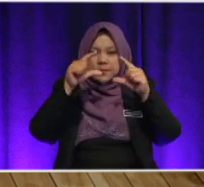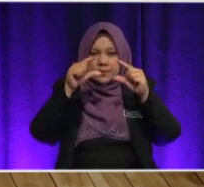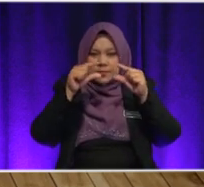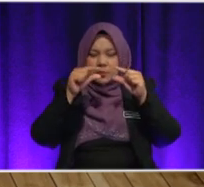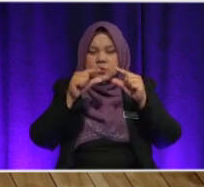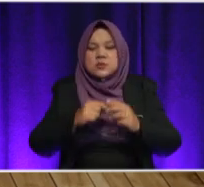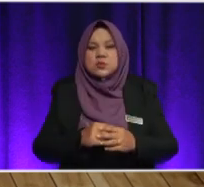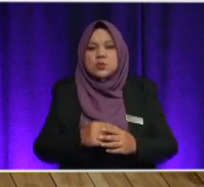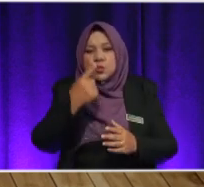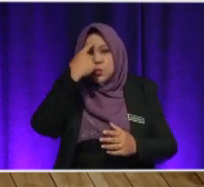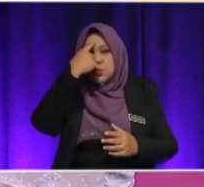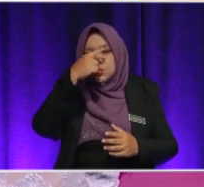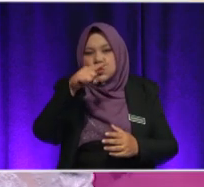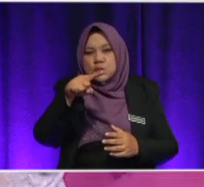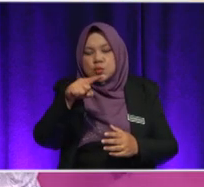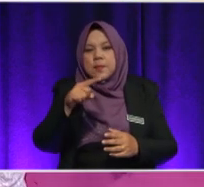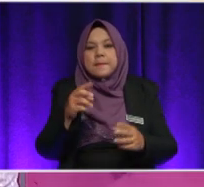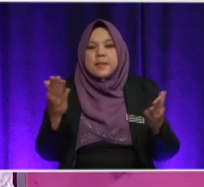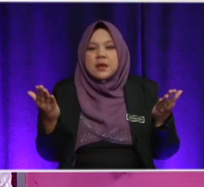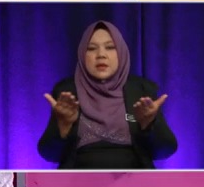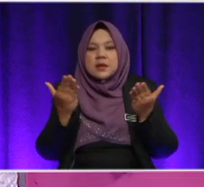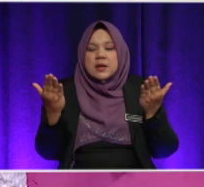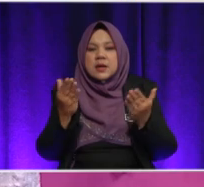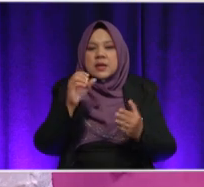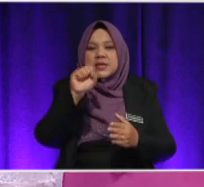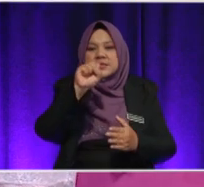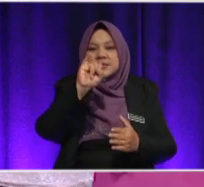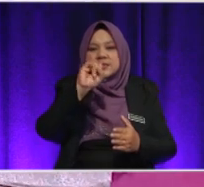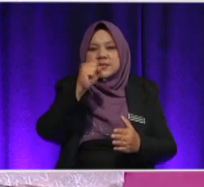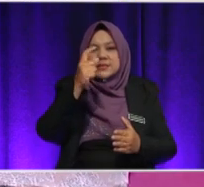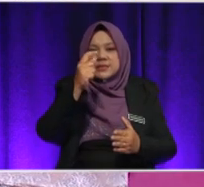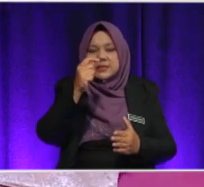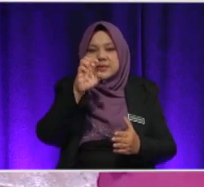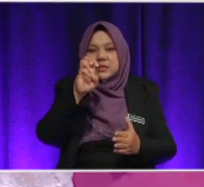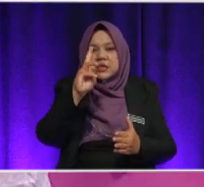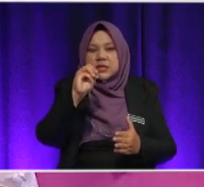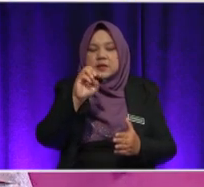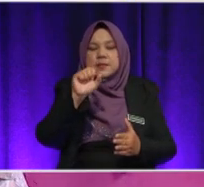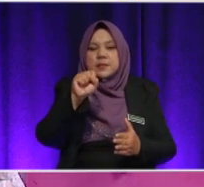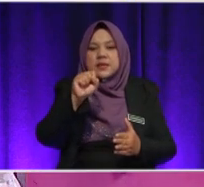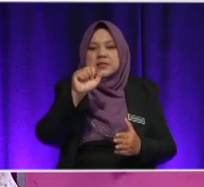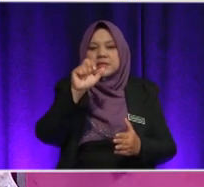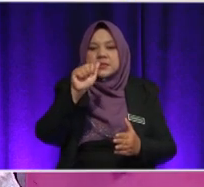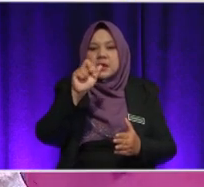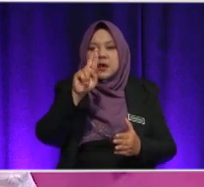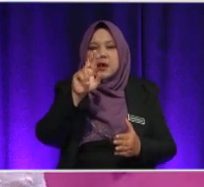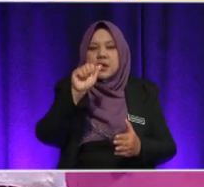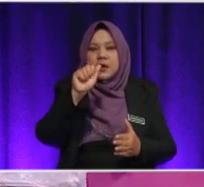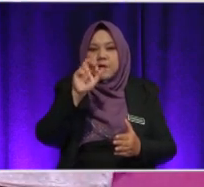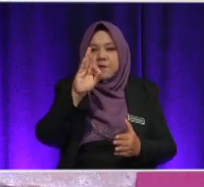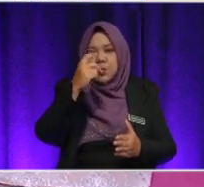dalam lembut ia hanyalah untuk merangsang sistem saraf kita bagi melegakan kesakitan